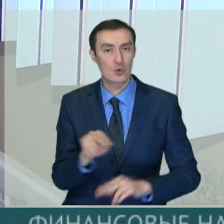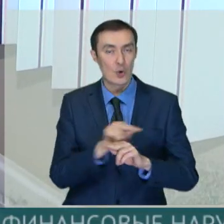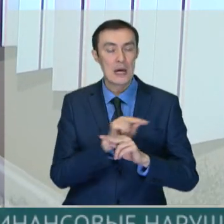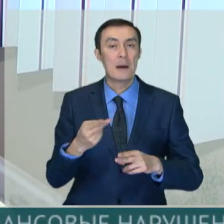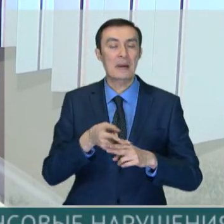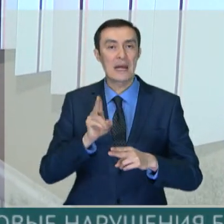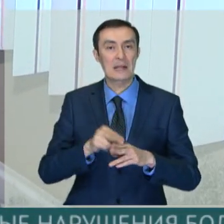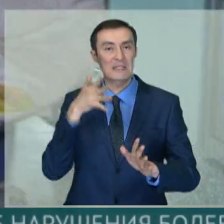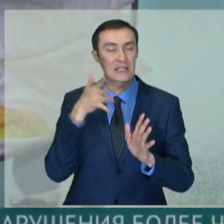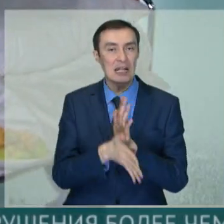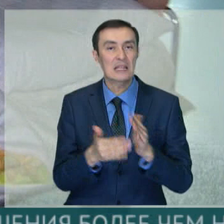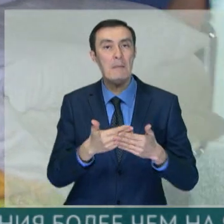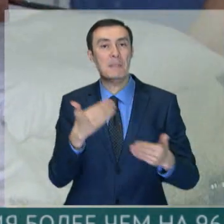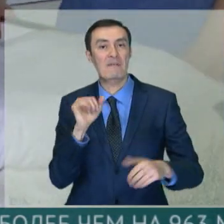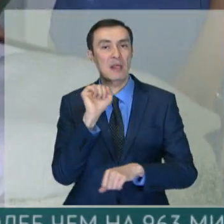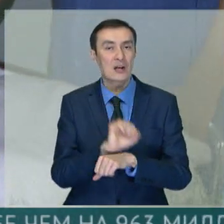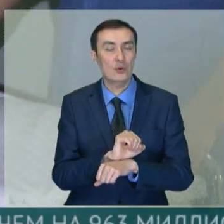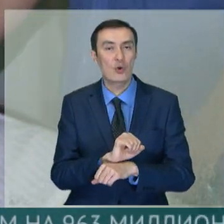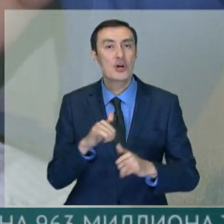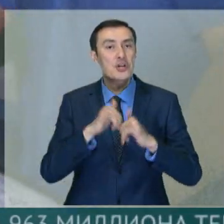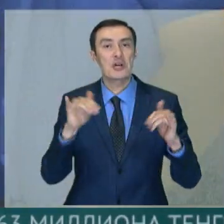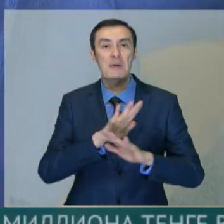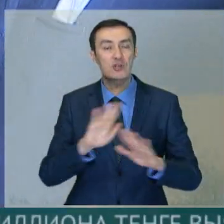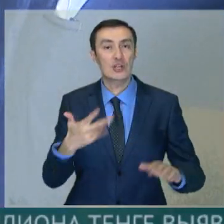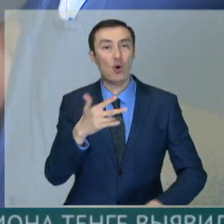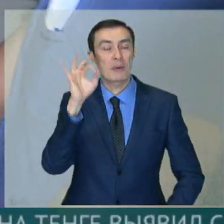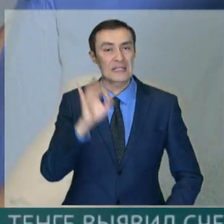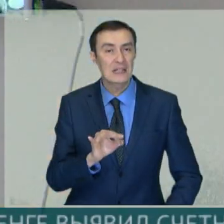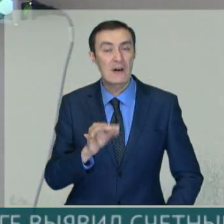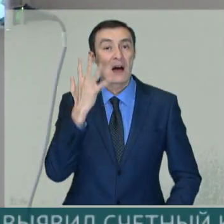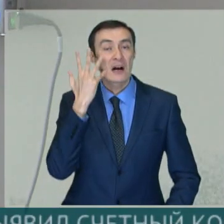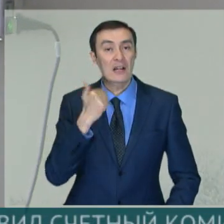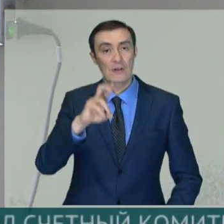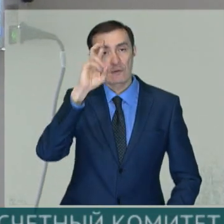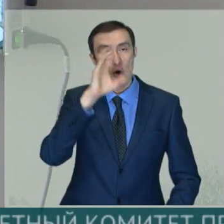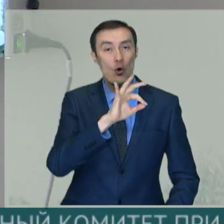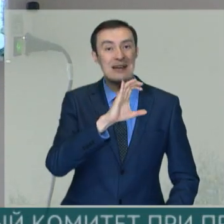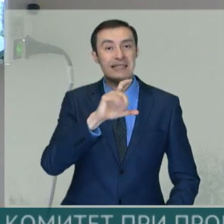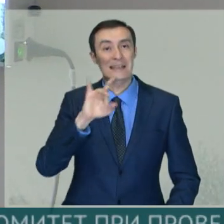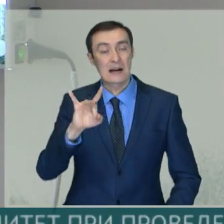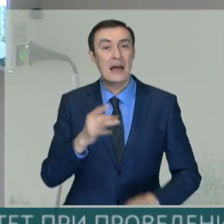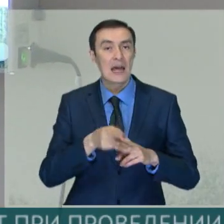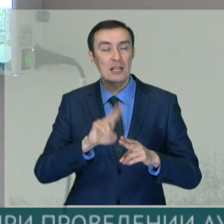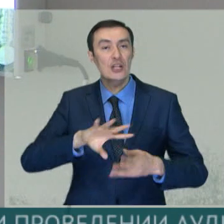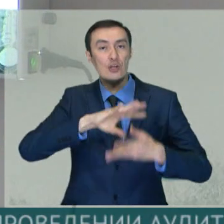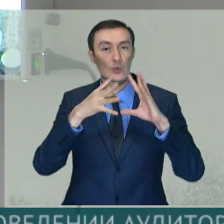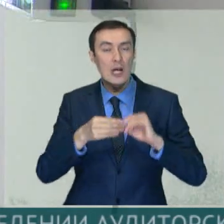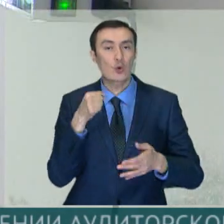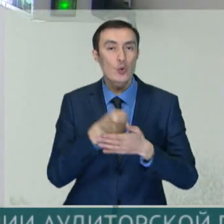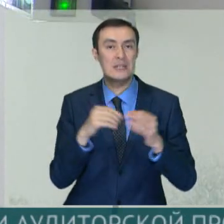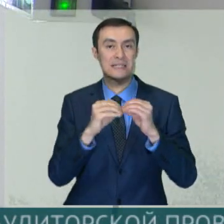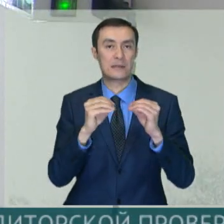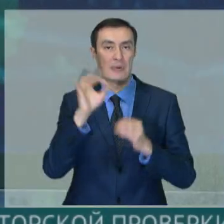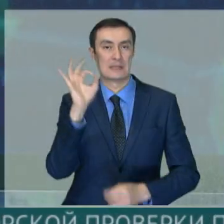При этом затраты на профилактику не превышают 3%, в то время как в странах ОЭСР этот показатель достигает